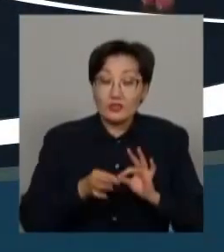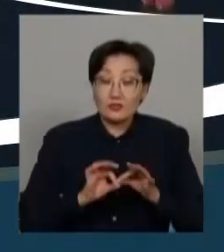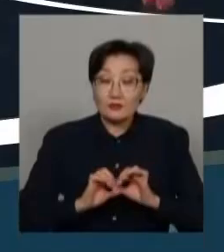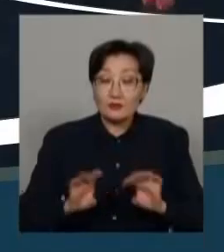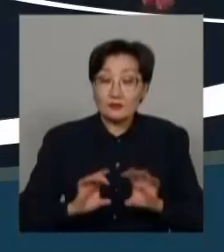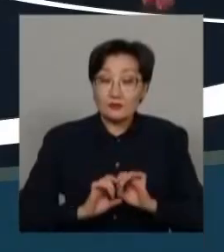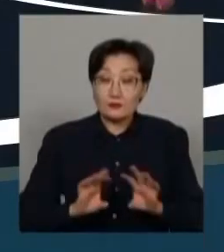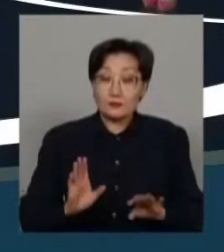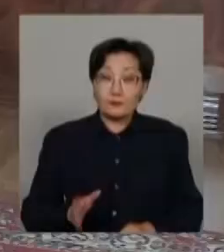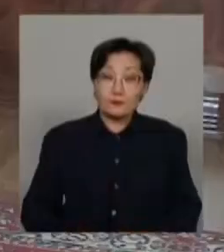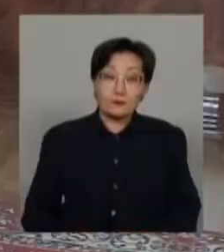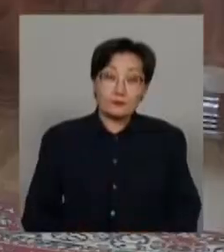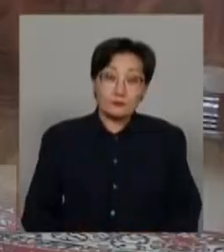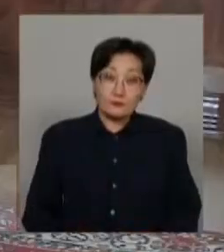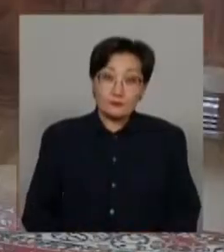тілші тарқатсын.